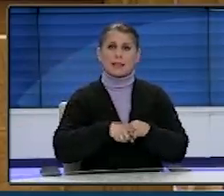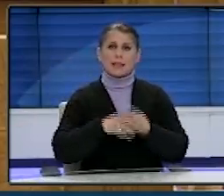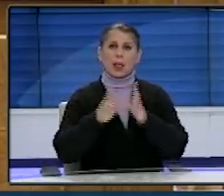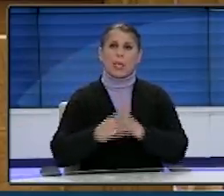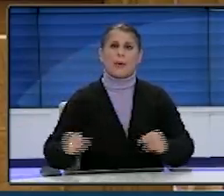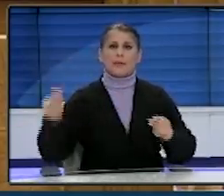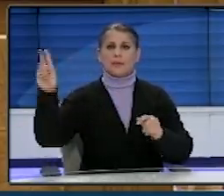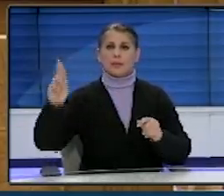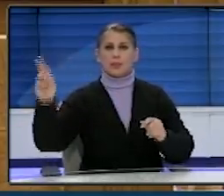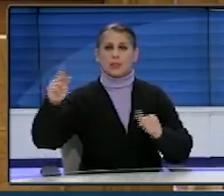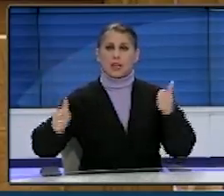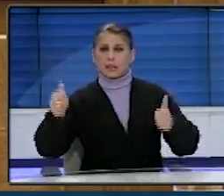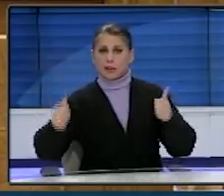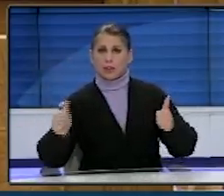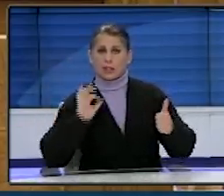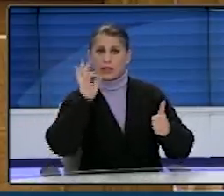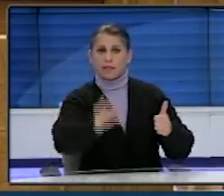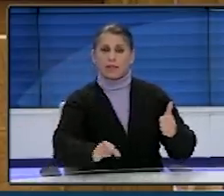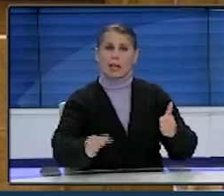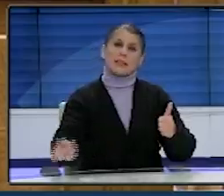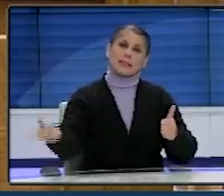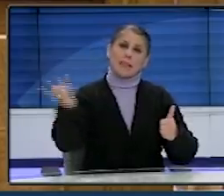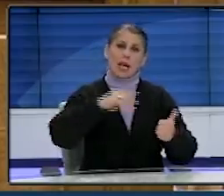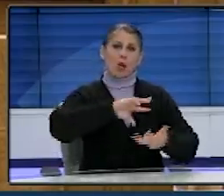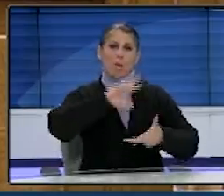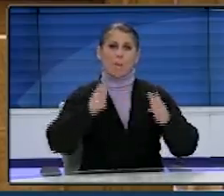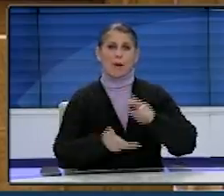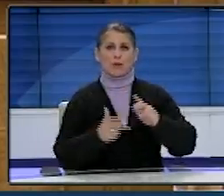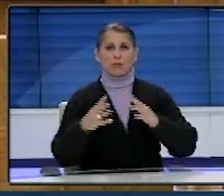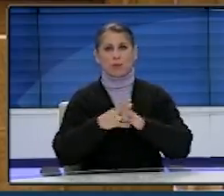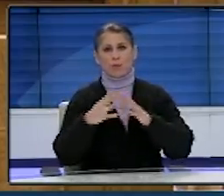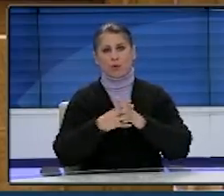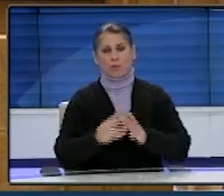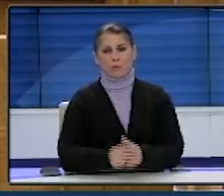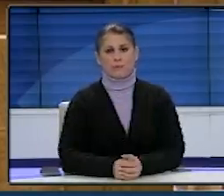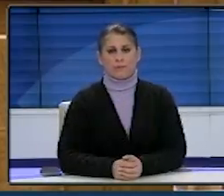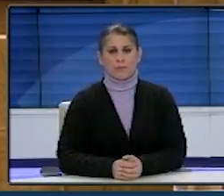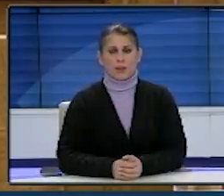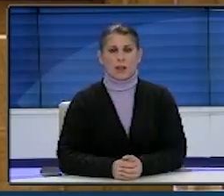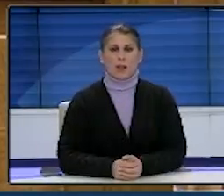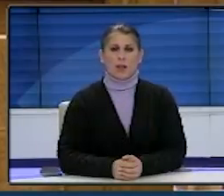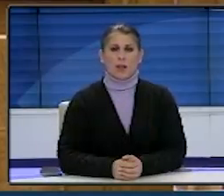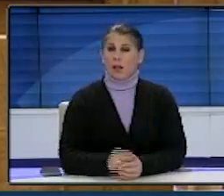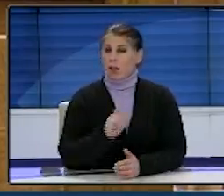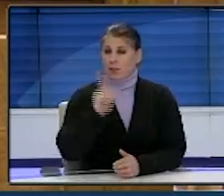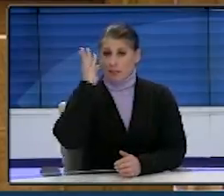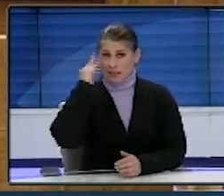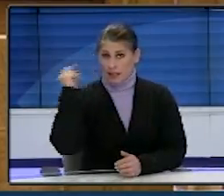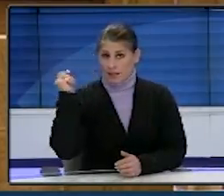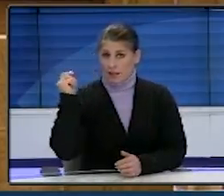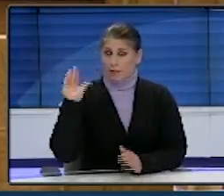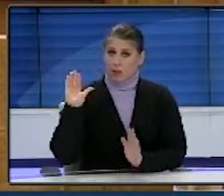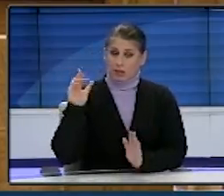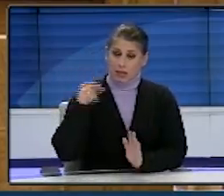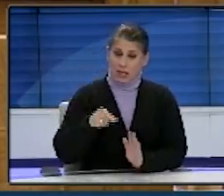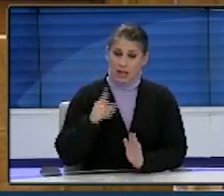εξάλληψη της Ρωσίας ως ανταγωνιστή και οδηγεί σε ένα άλλο παγκόσμιο πόλεμο. Δεν μας διαφεύγει ότι